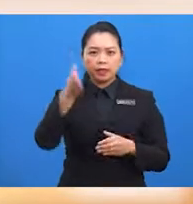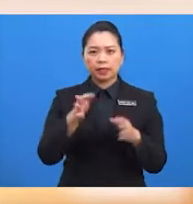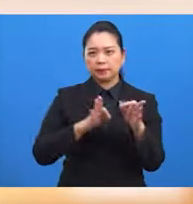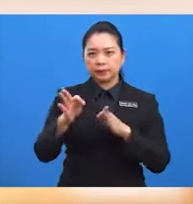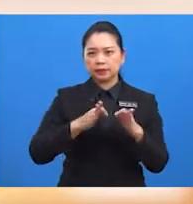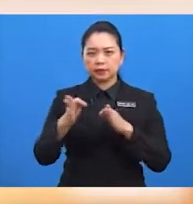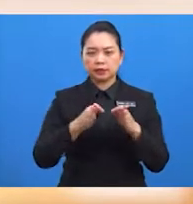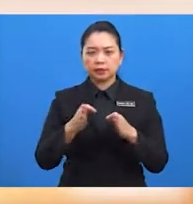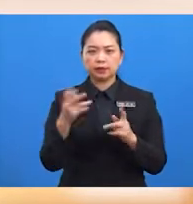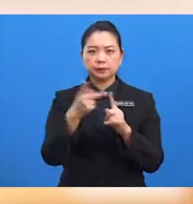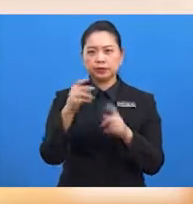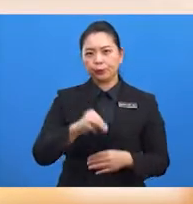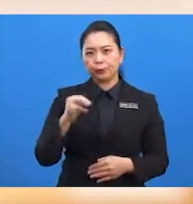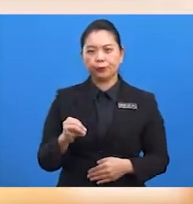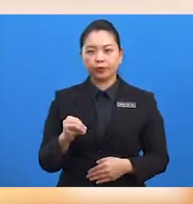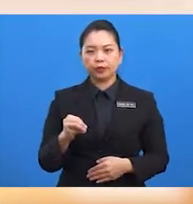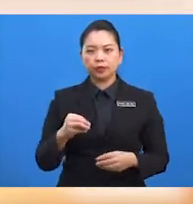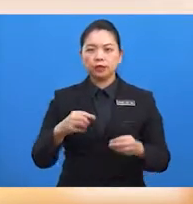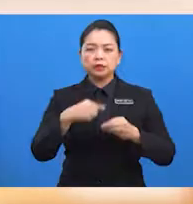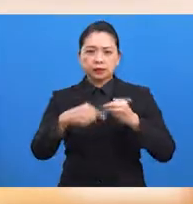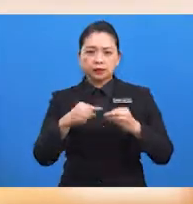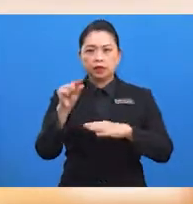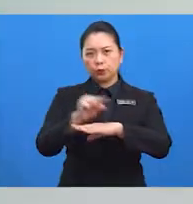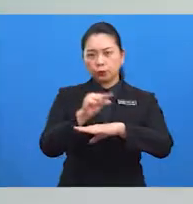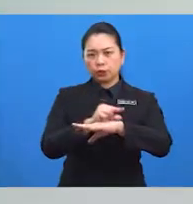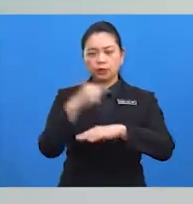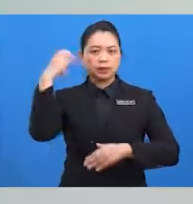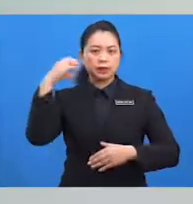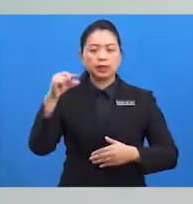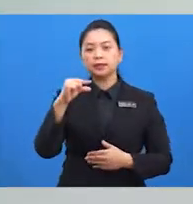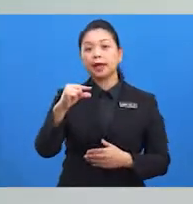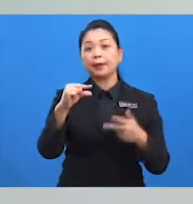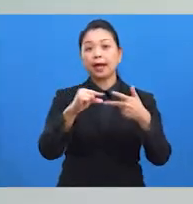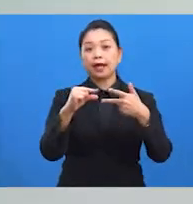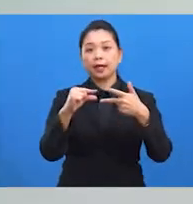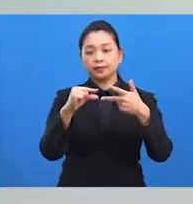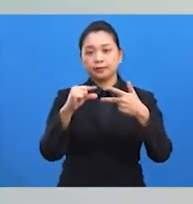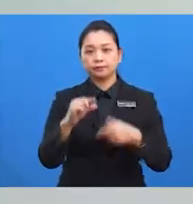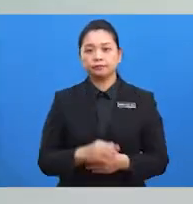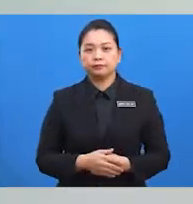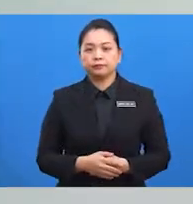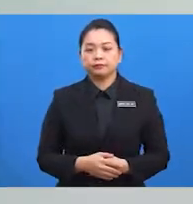akan menerangkan kepada murid tentang kegunaan sinaran Gama